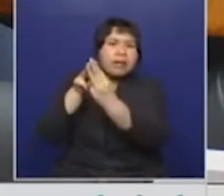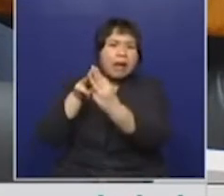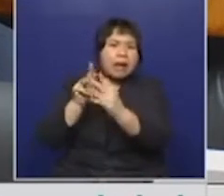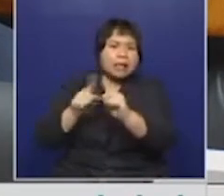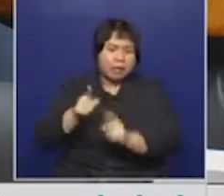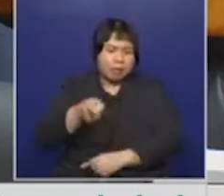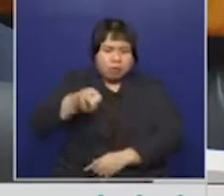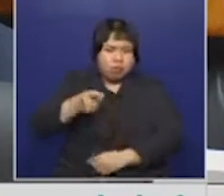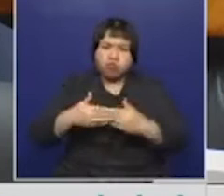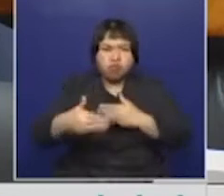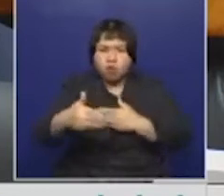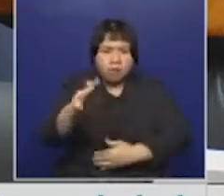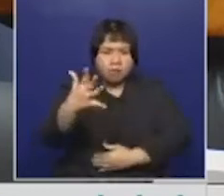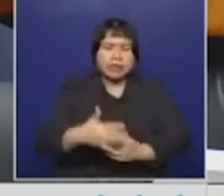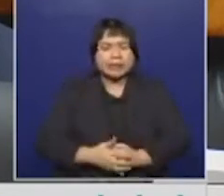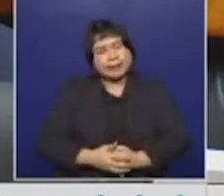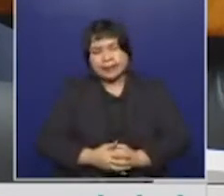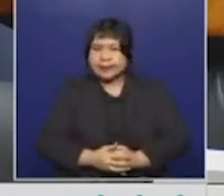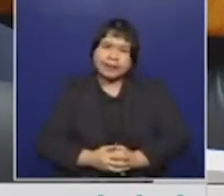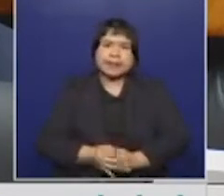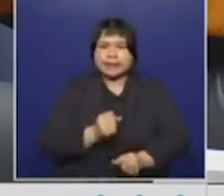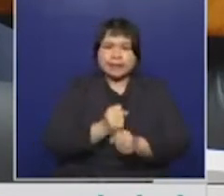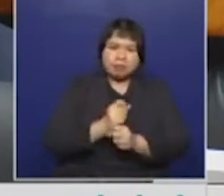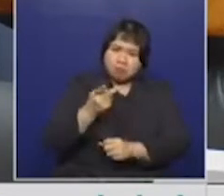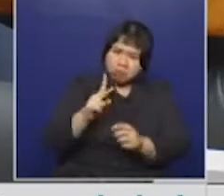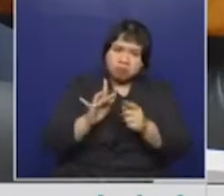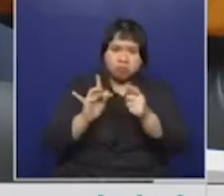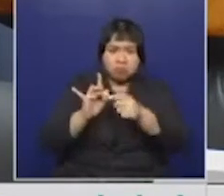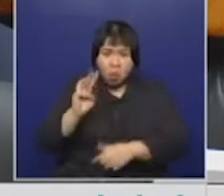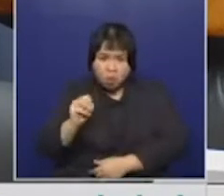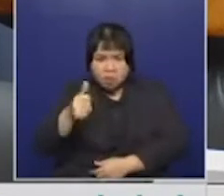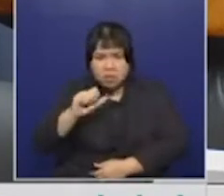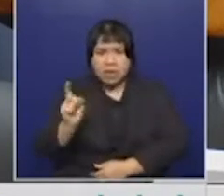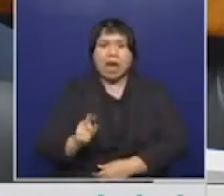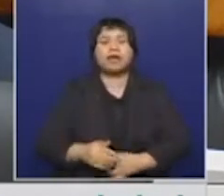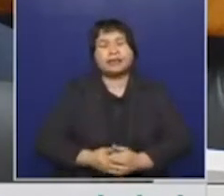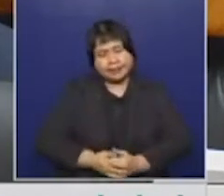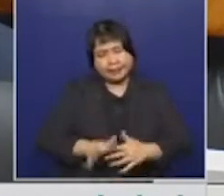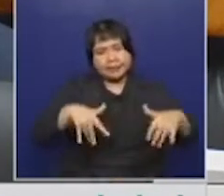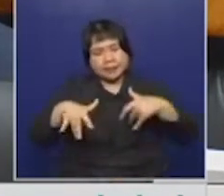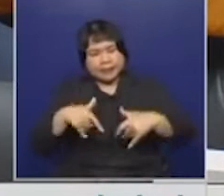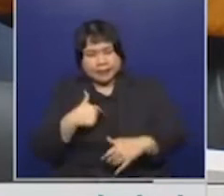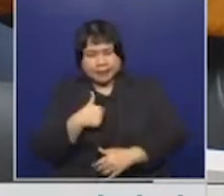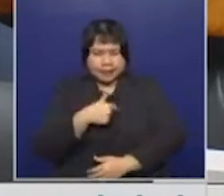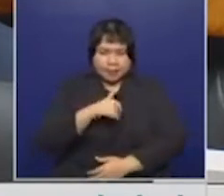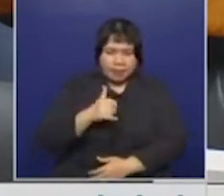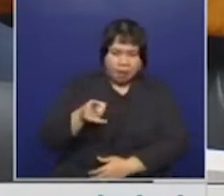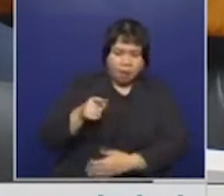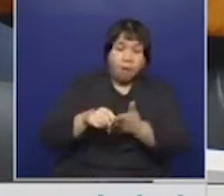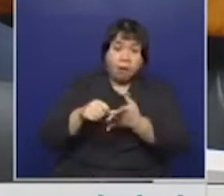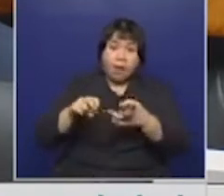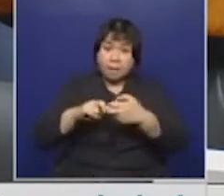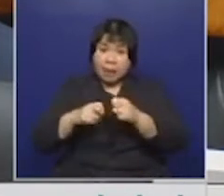ความมั่นคงในที่ที่ได้รับเลยมันคุ้มค่าจริงหรือไม่คือแบบนี้ประชาชนจะเชื่อเรื่องอะไรเขาอ่ะท่านแก้